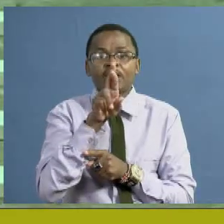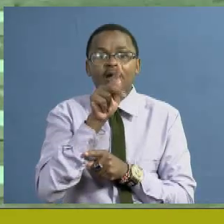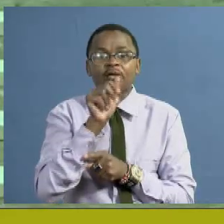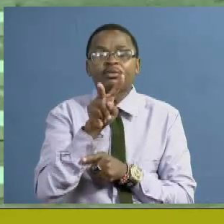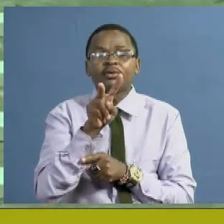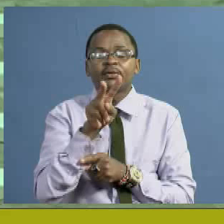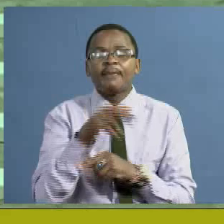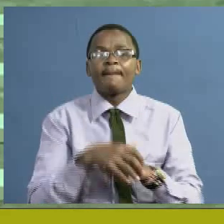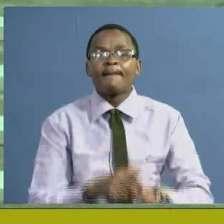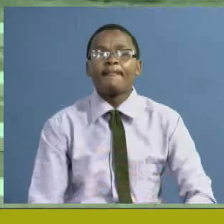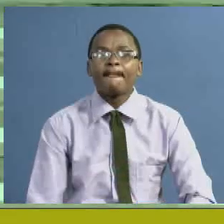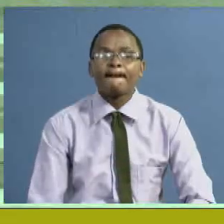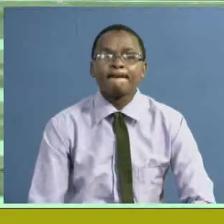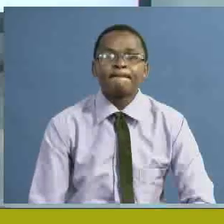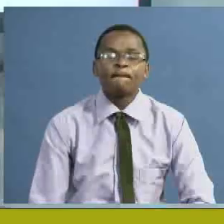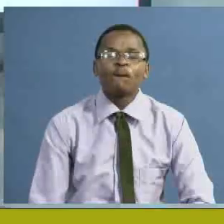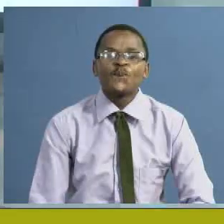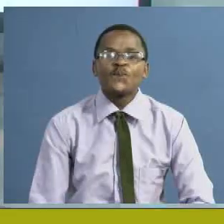KUTV.